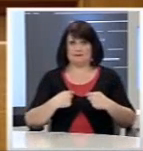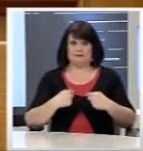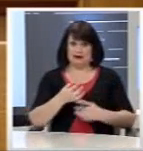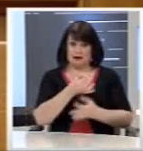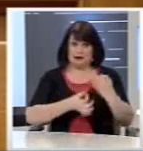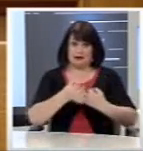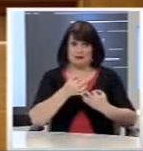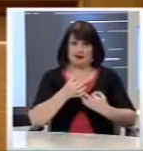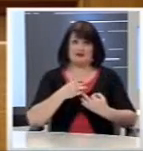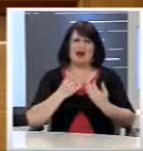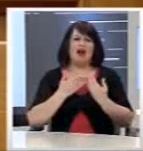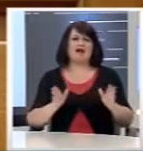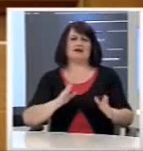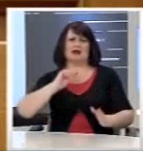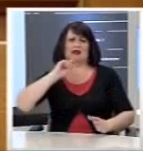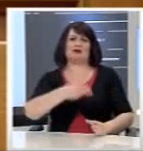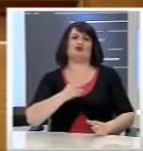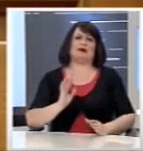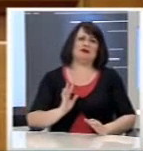Και θέλω να σας απαντήσω ευθέως, κύριε Μητσοτάκη.